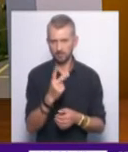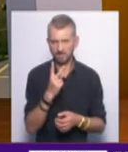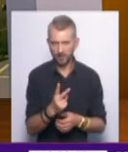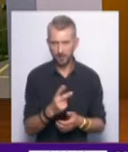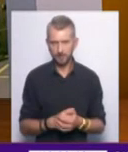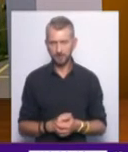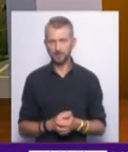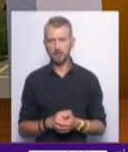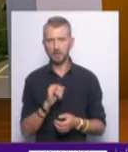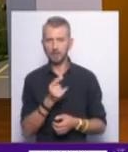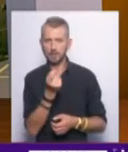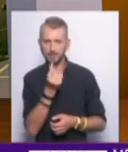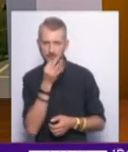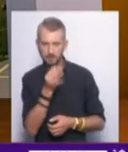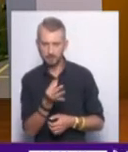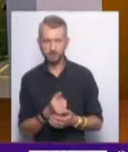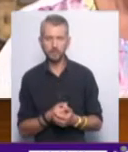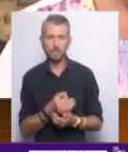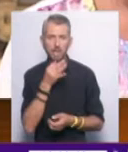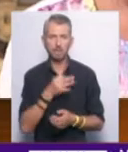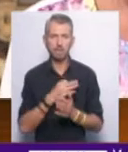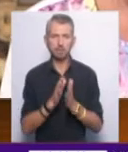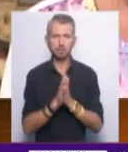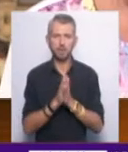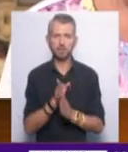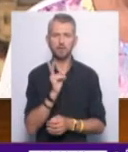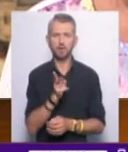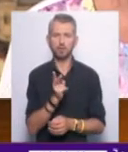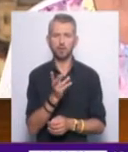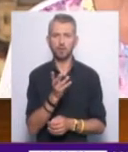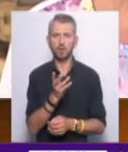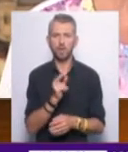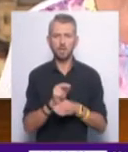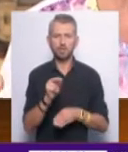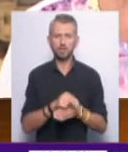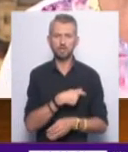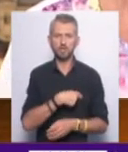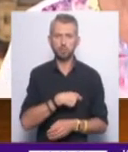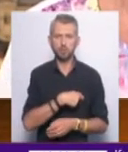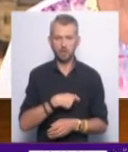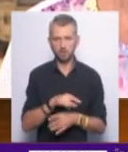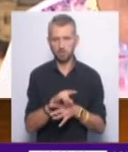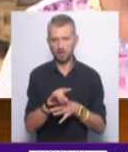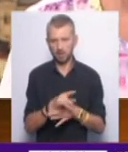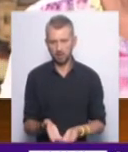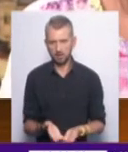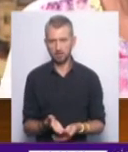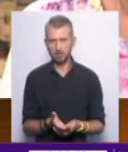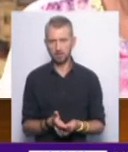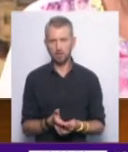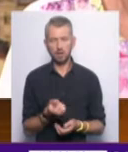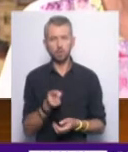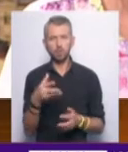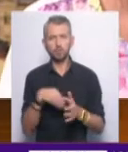і маленьку речку. Скажіть, будь ласка, а хто навчив депутатів брехати? В тому числі, я